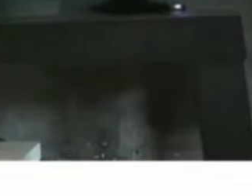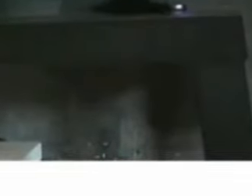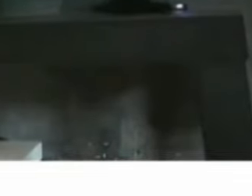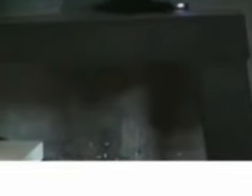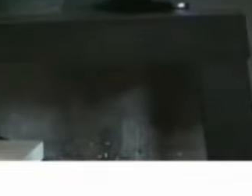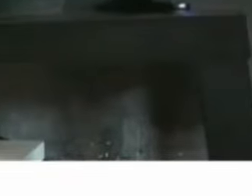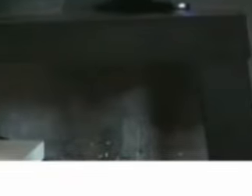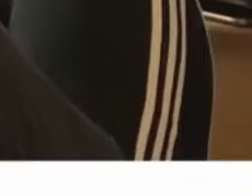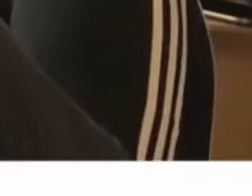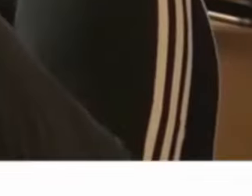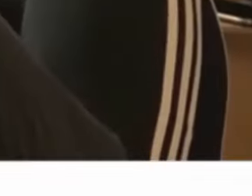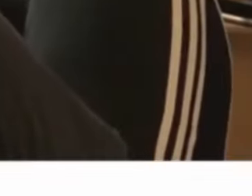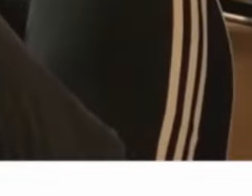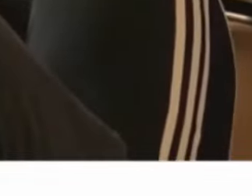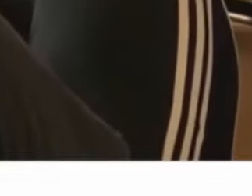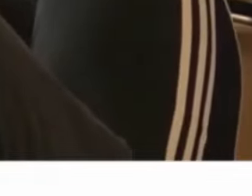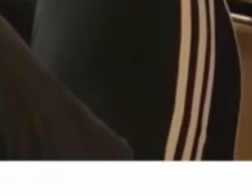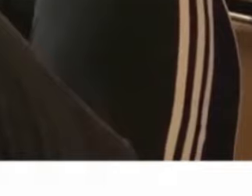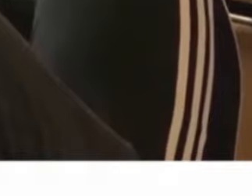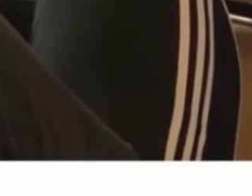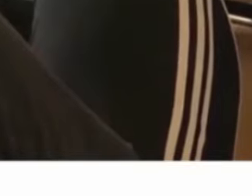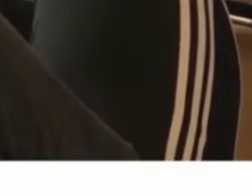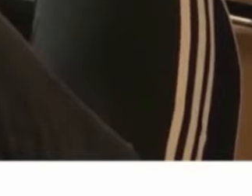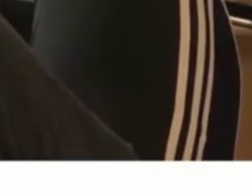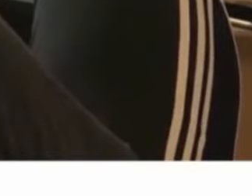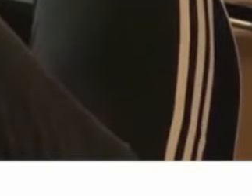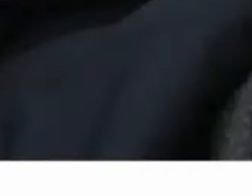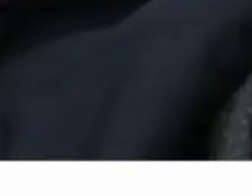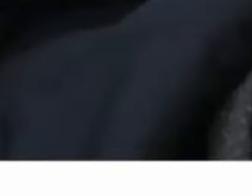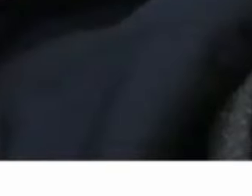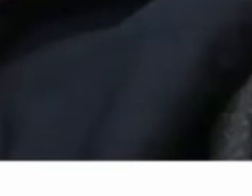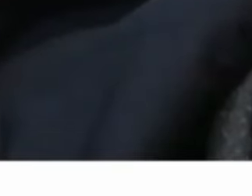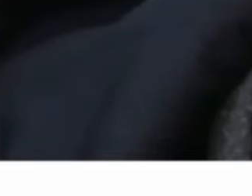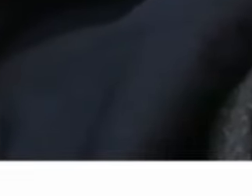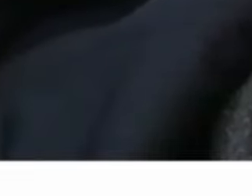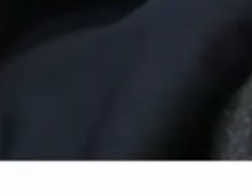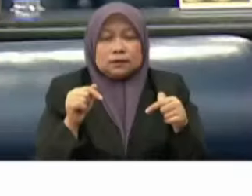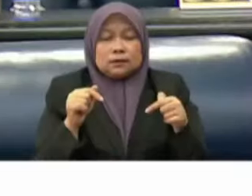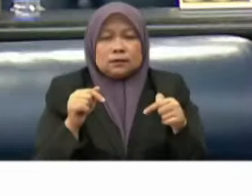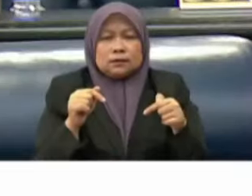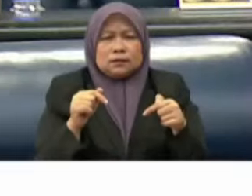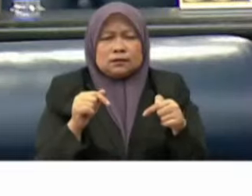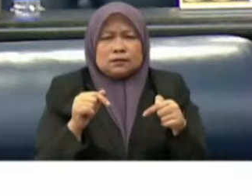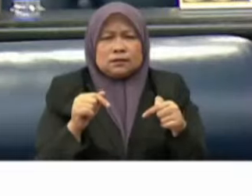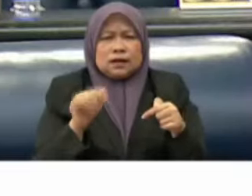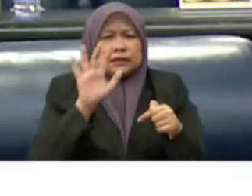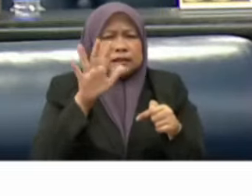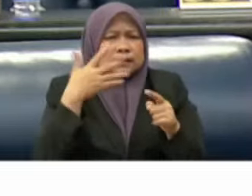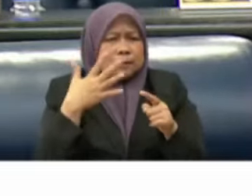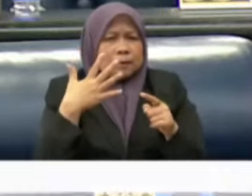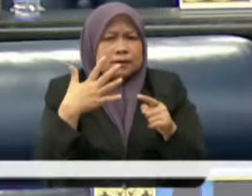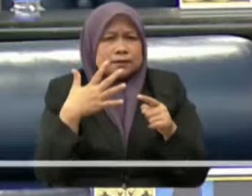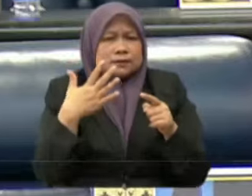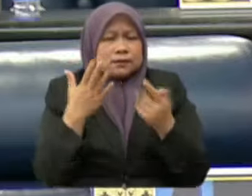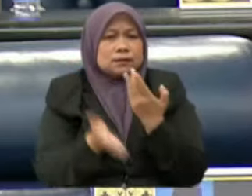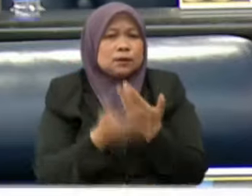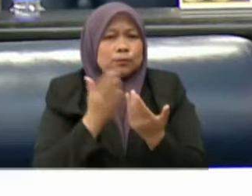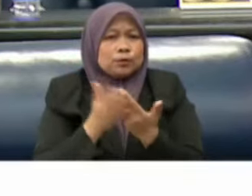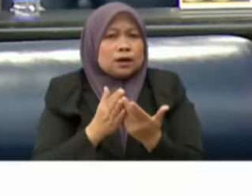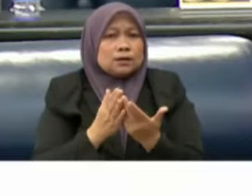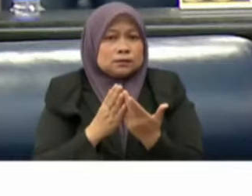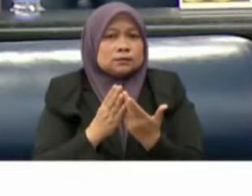mewujudkannya ekosistem isukan yang mempan dan pe sekitaran digital yang kompetitif sebanyak 15 kemudahan